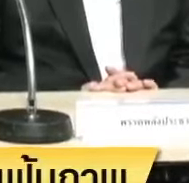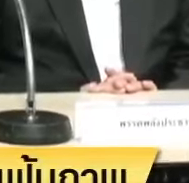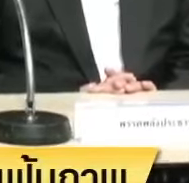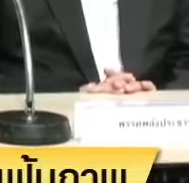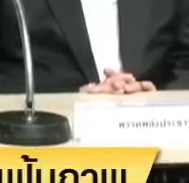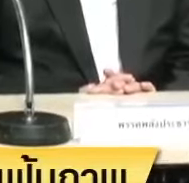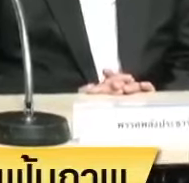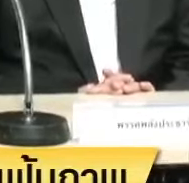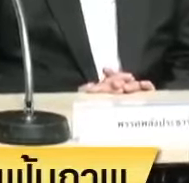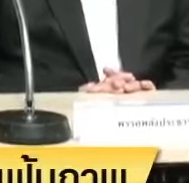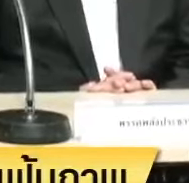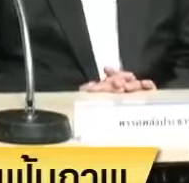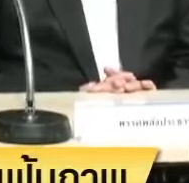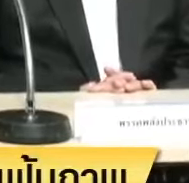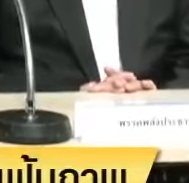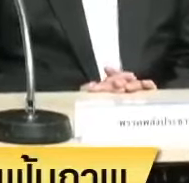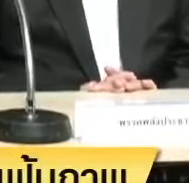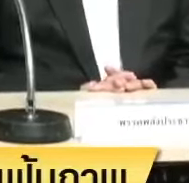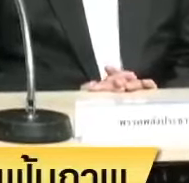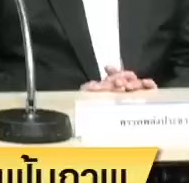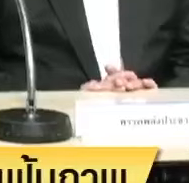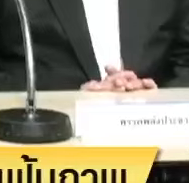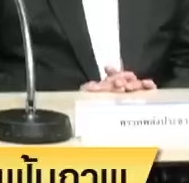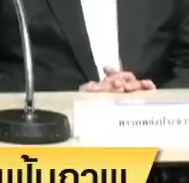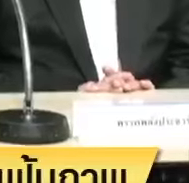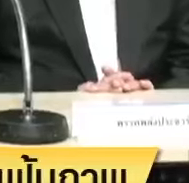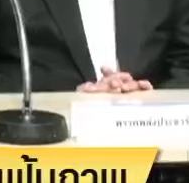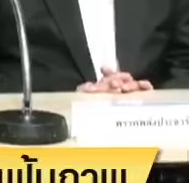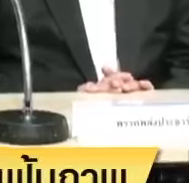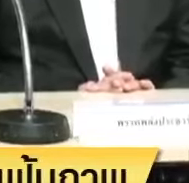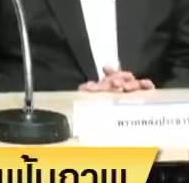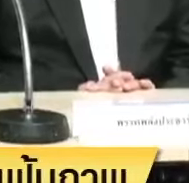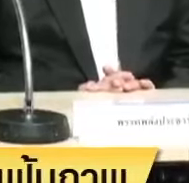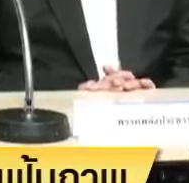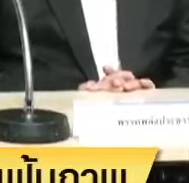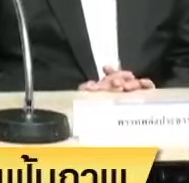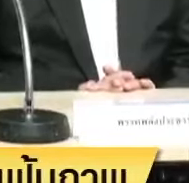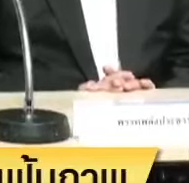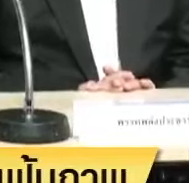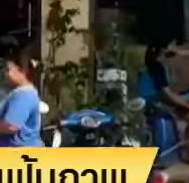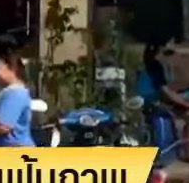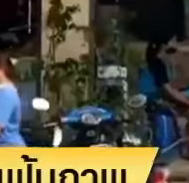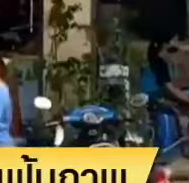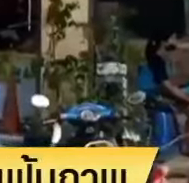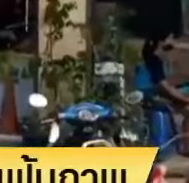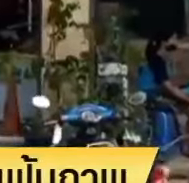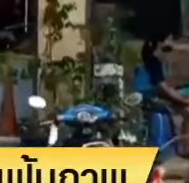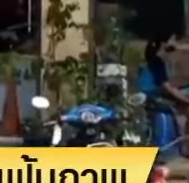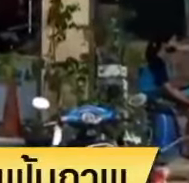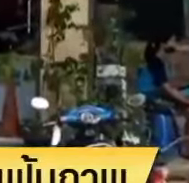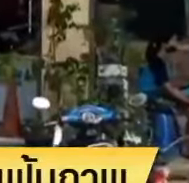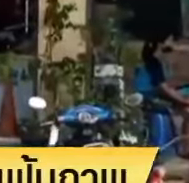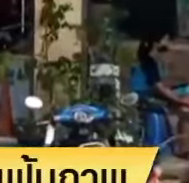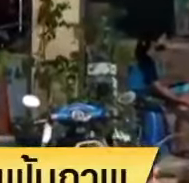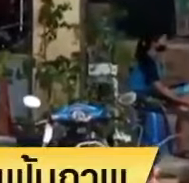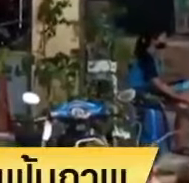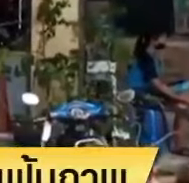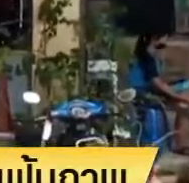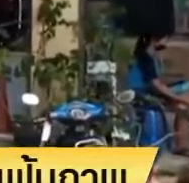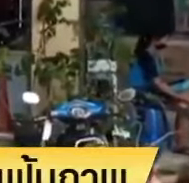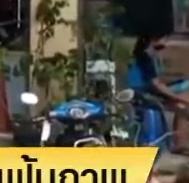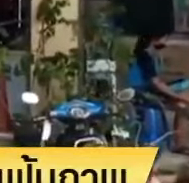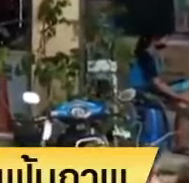ขามีอำนาจหน้าที่และความรับผิดชอบนะวันนี้ก็อภิปรายกันแบบนี้ครับนะเพราะฉะนั้นสาระสำคัญก็สรุปให้แล้ว ค